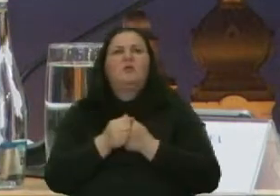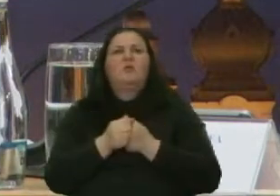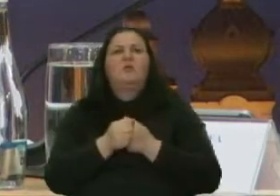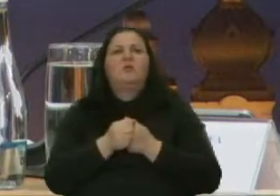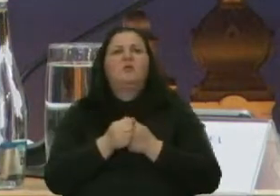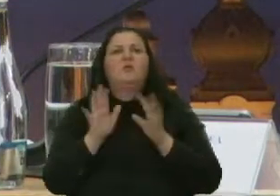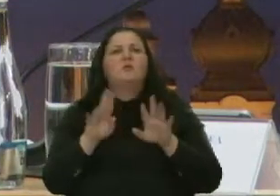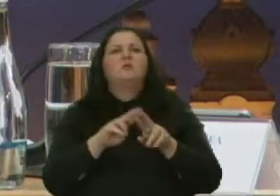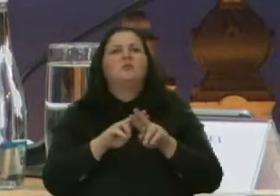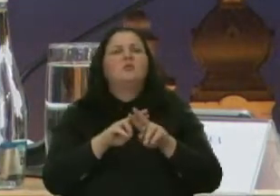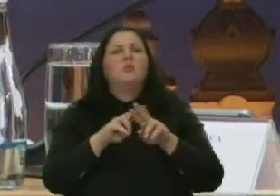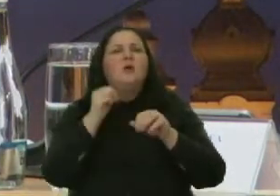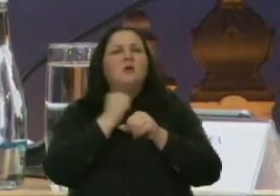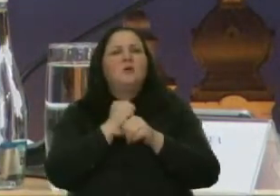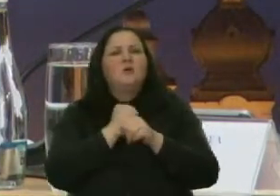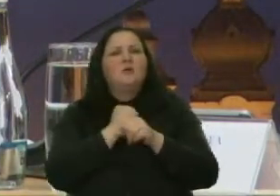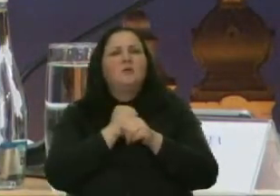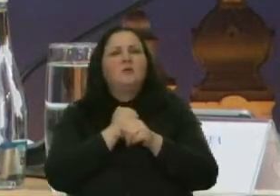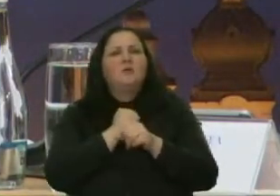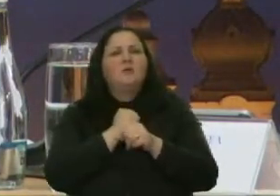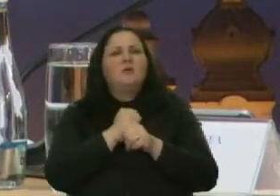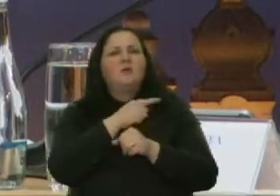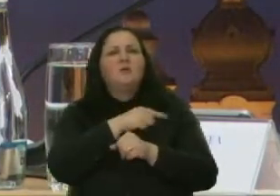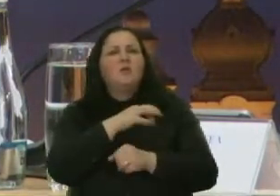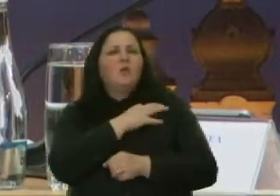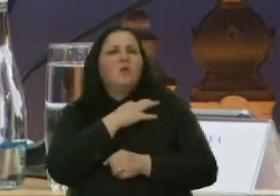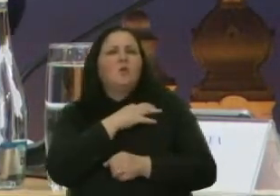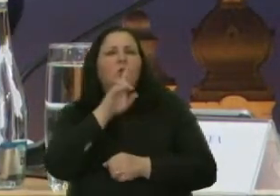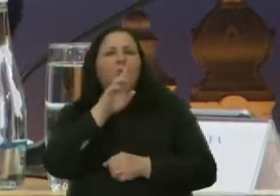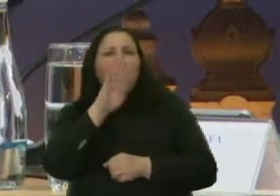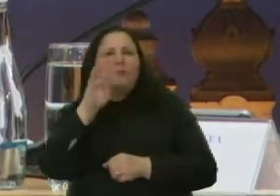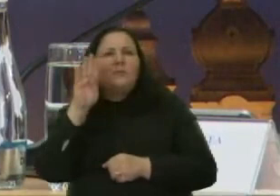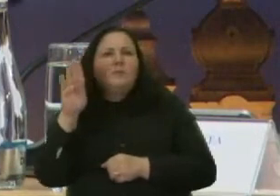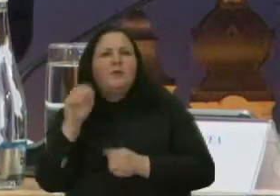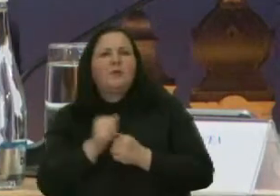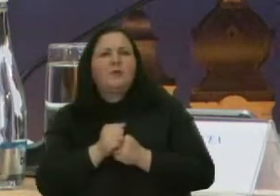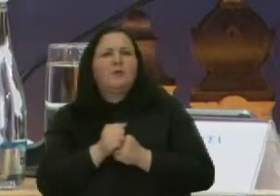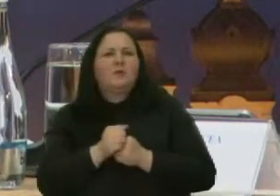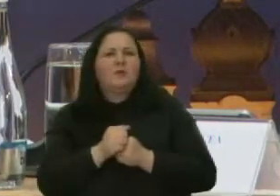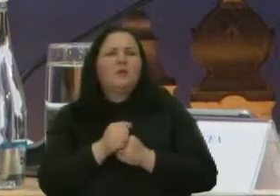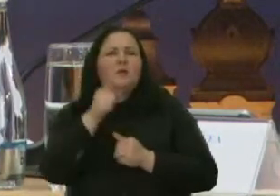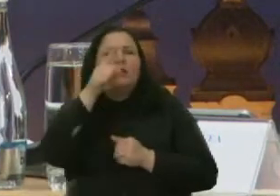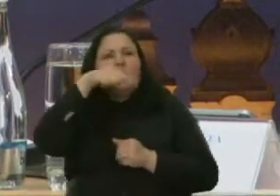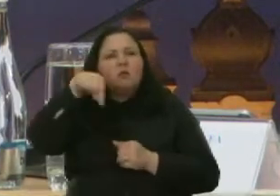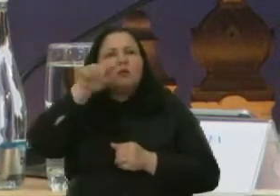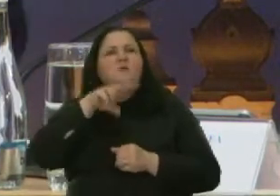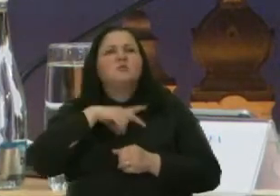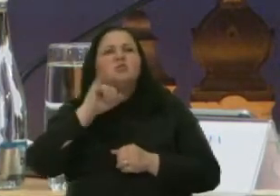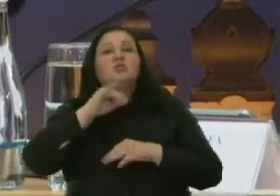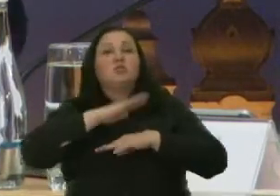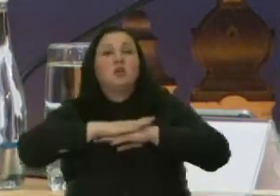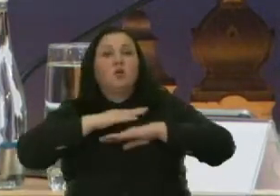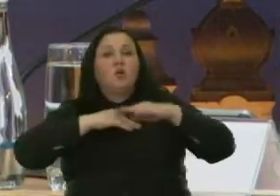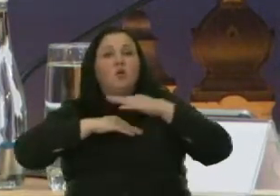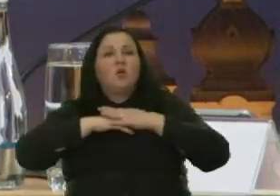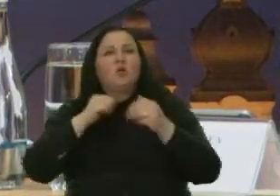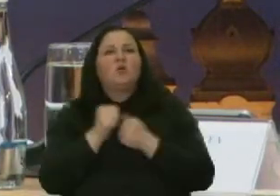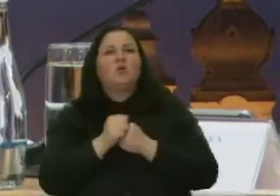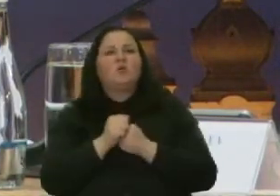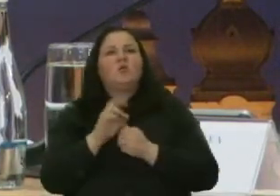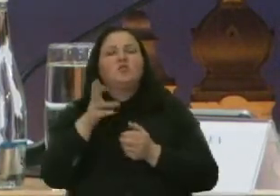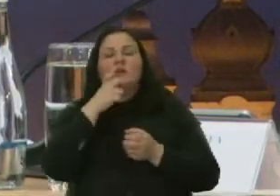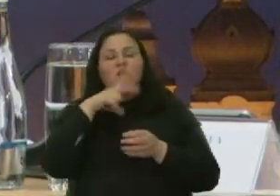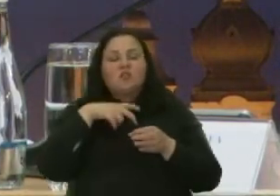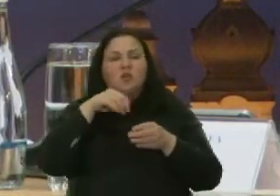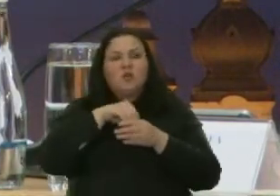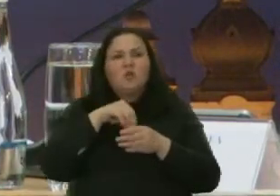așa cum am făcut și la Universitatea Babeș boi cu alea rectorilor Ei sunt cei care o construiesc ei care o stabilesc Ce conținut